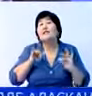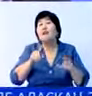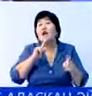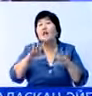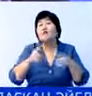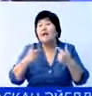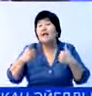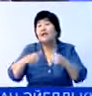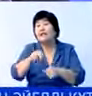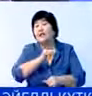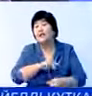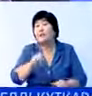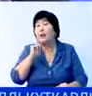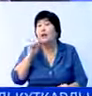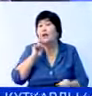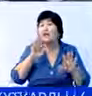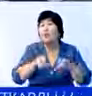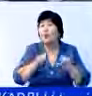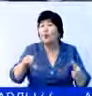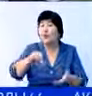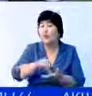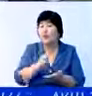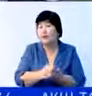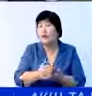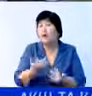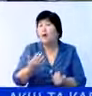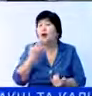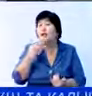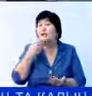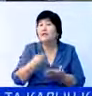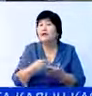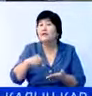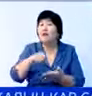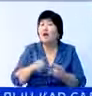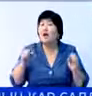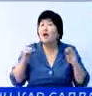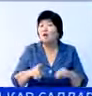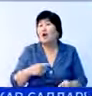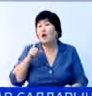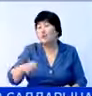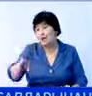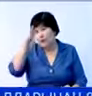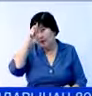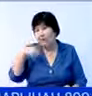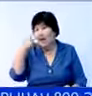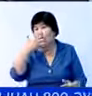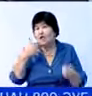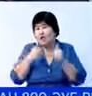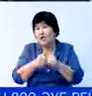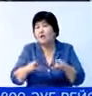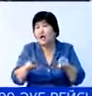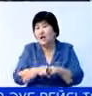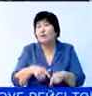форумының секциялық жұмыстары жастар орталығында да болды. Шетелдік инвесторлар қатысқан басқосуда мамандар мемлекеттік жекешелік